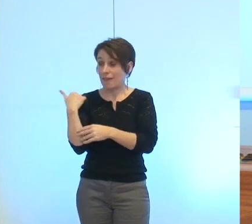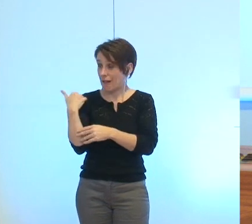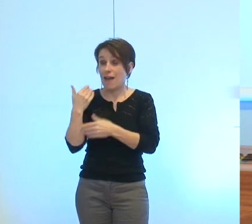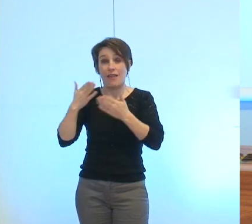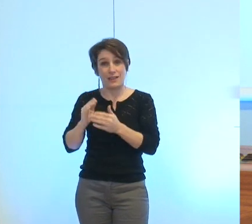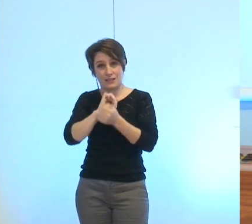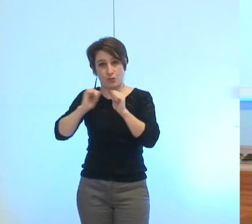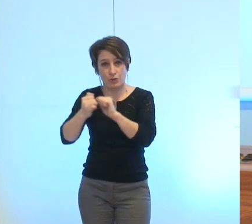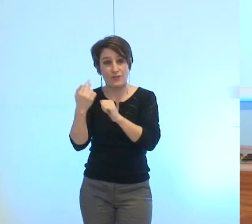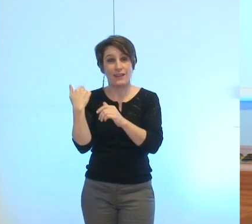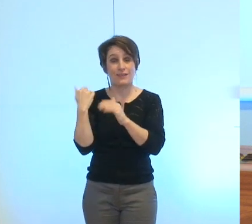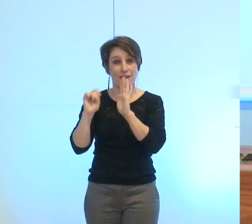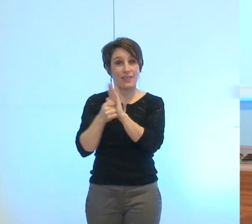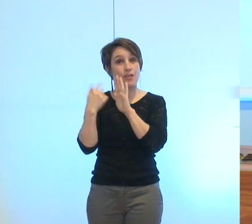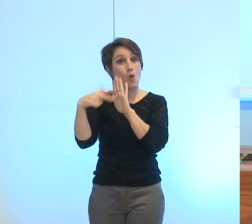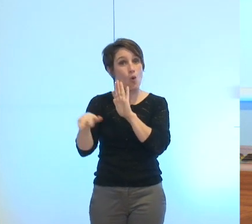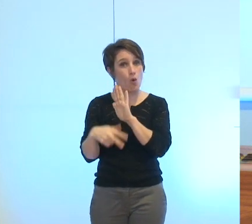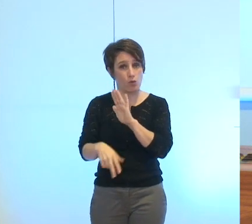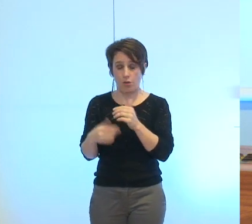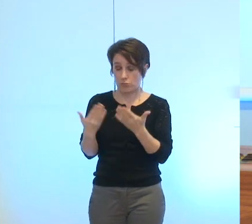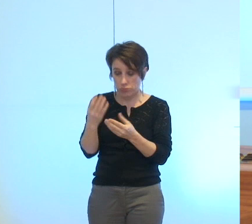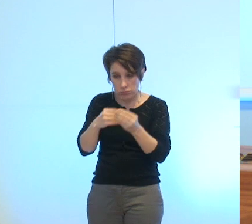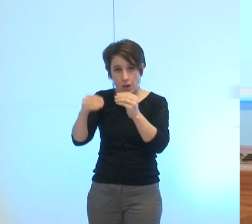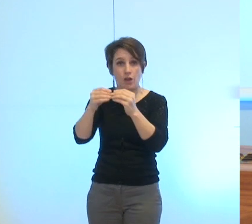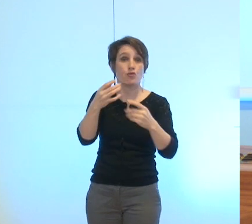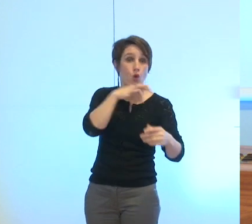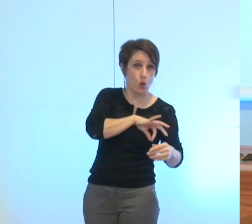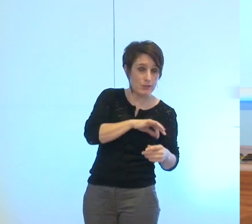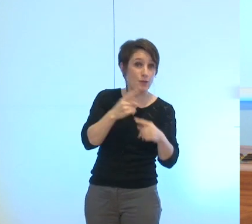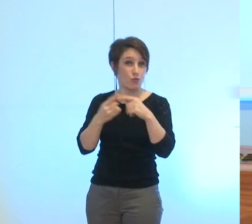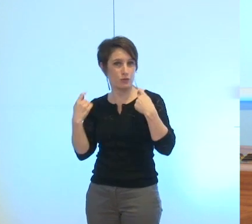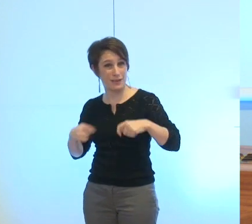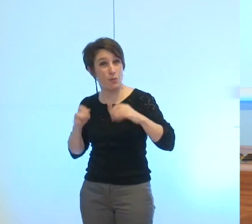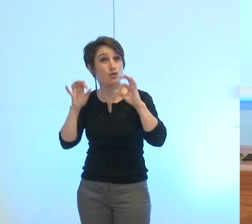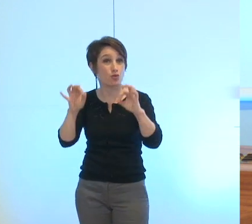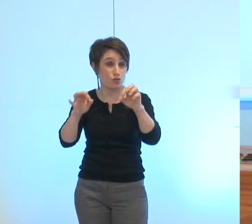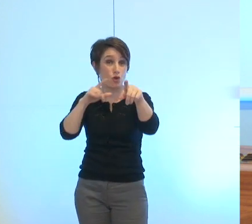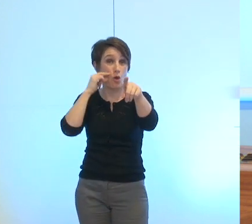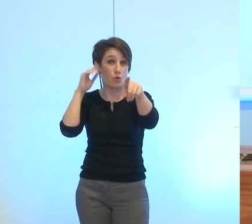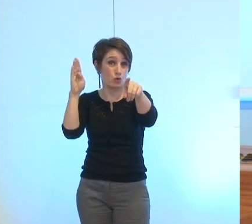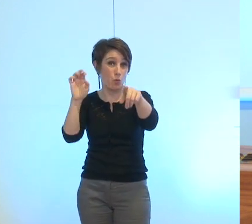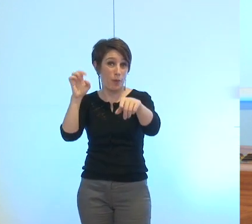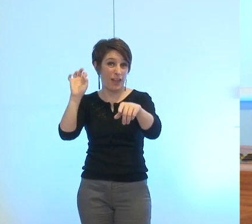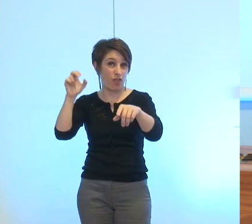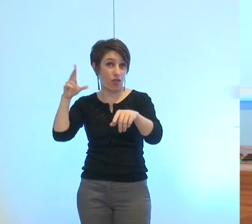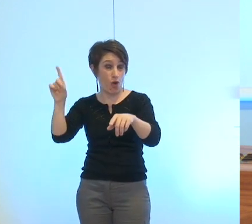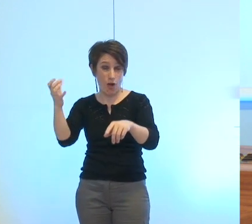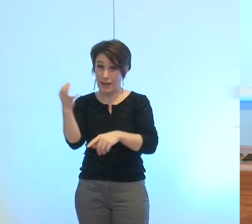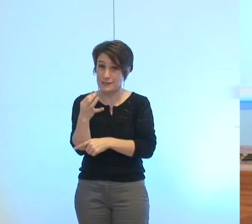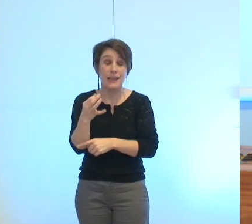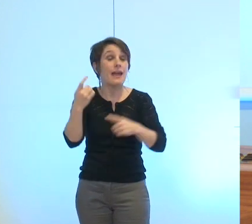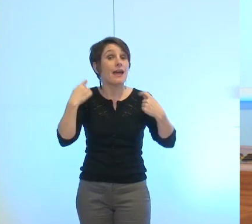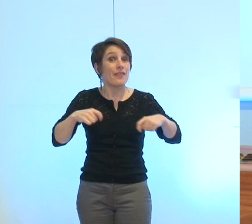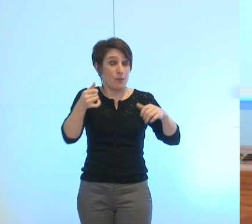est juste un aspect technique qui vient rajouter des recettes et des dépenses donc comme l'a dit Olivier Bertrand les dépenses de le protocole de